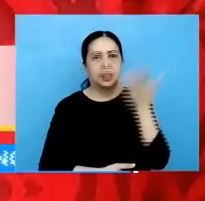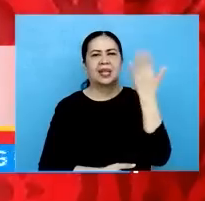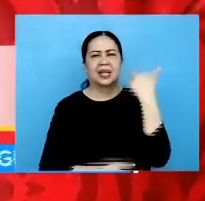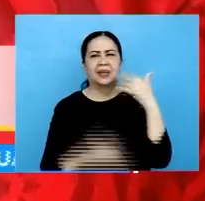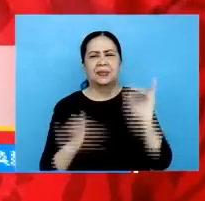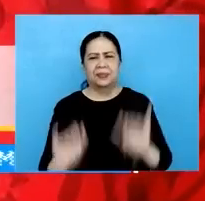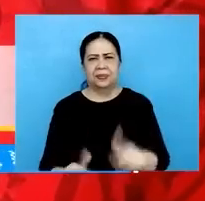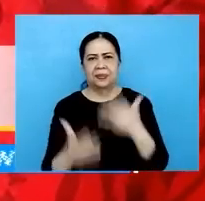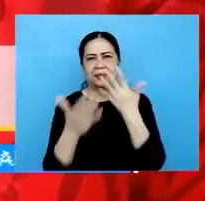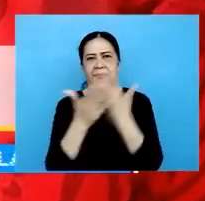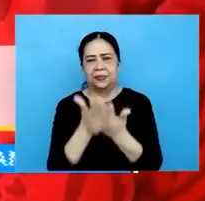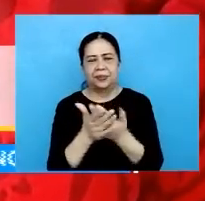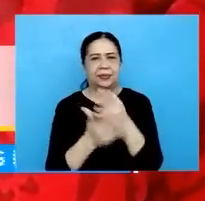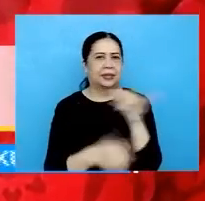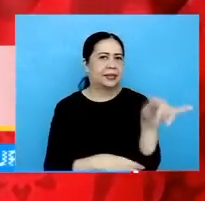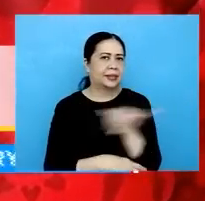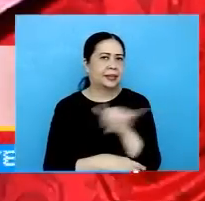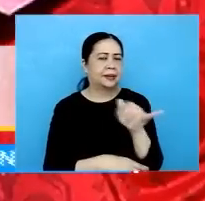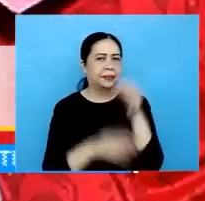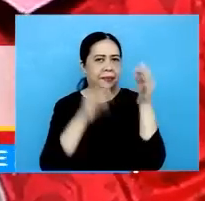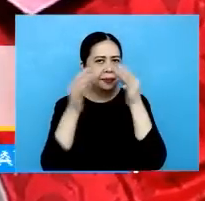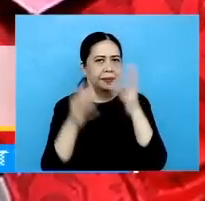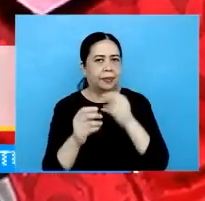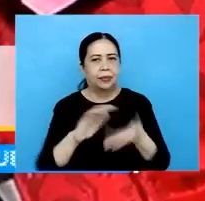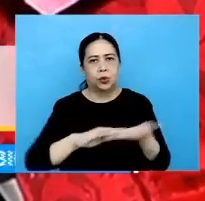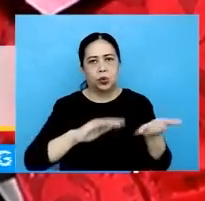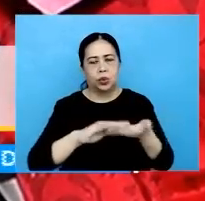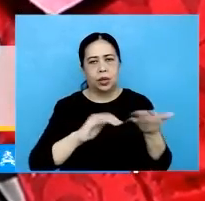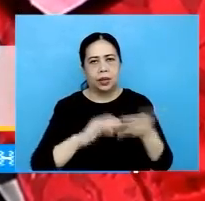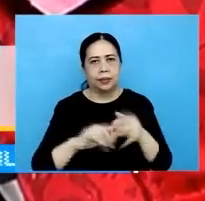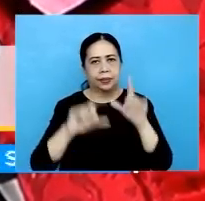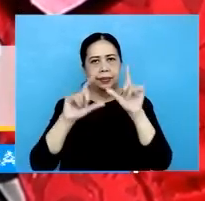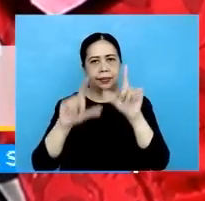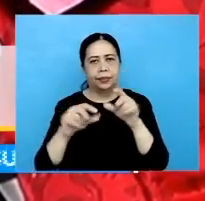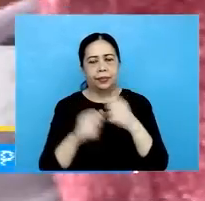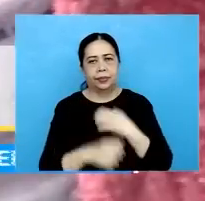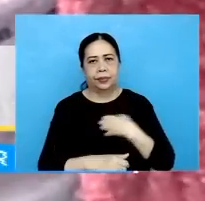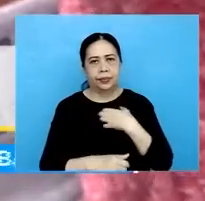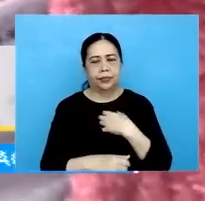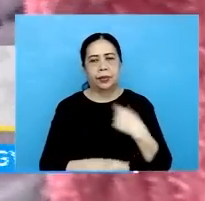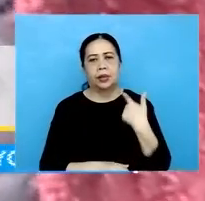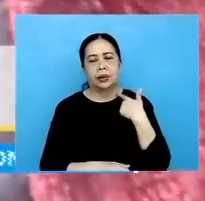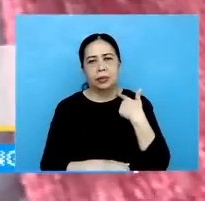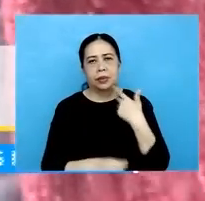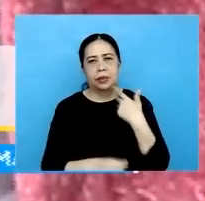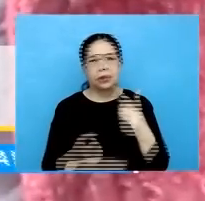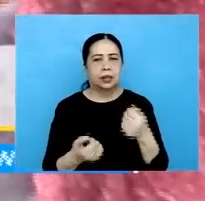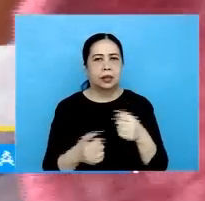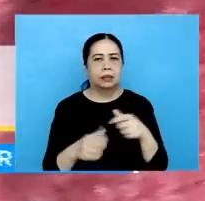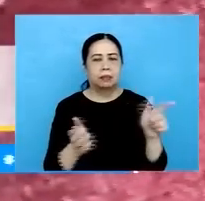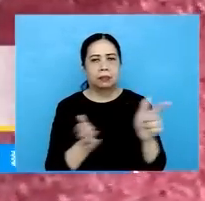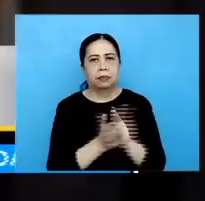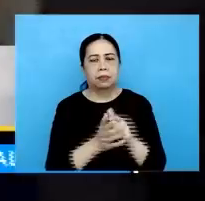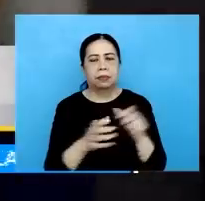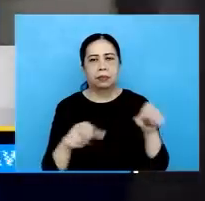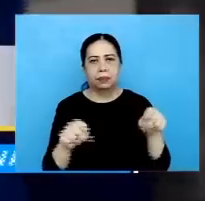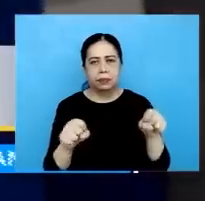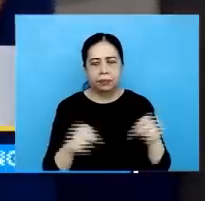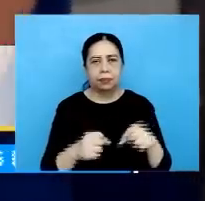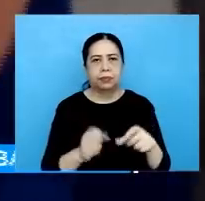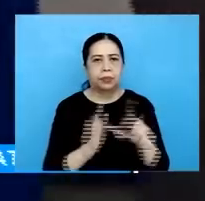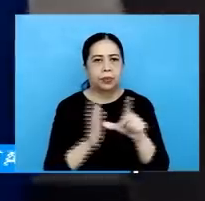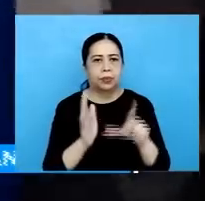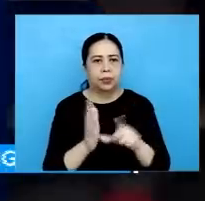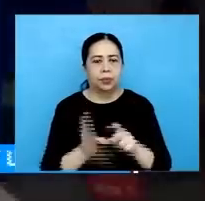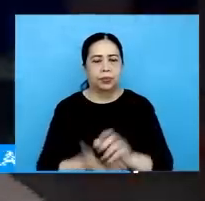nakulong ang suspect dahil sa illegal na droga at sugal. Mahaharap si Ramirez sa reklamong robbery at paglabag sa Motorcycle Crime Prevention Act.